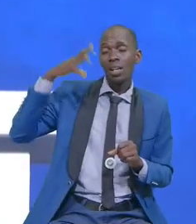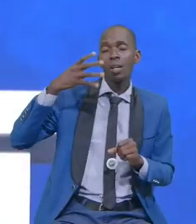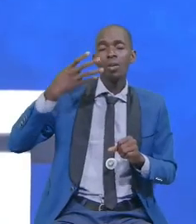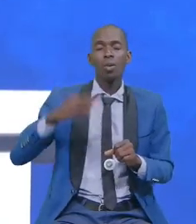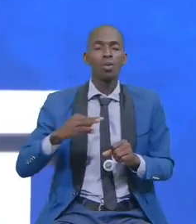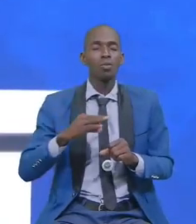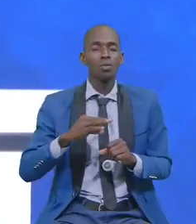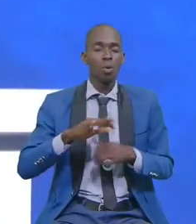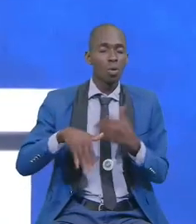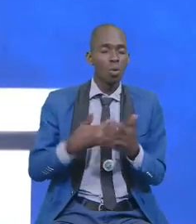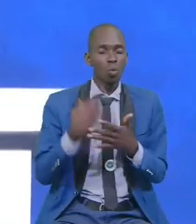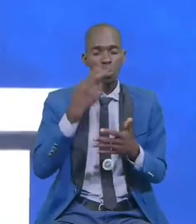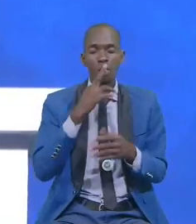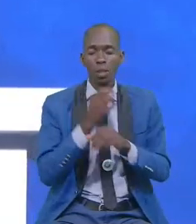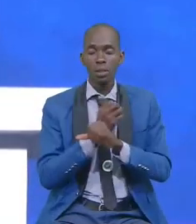sont sauvés,